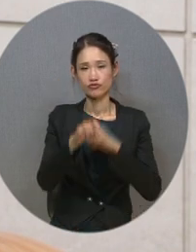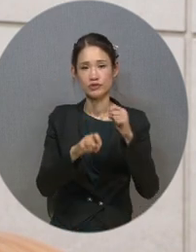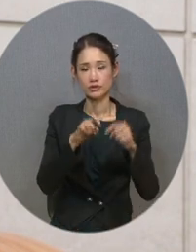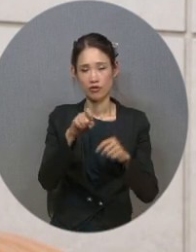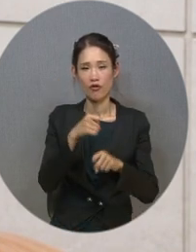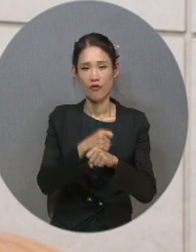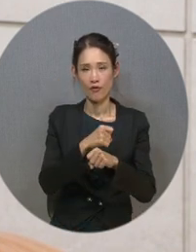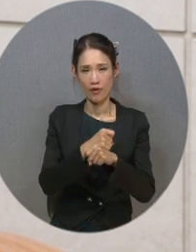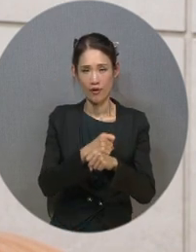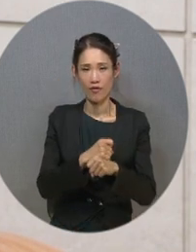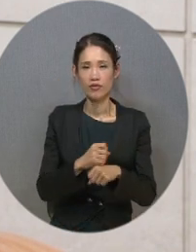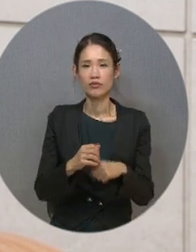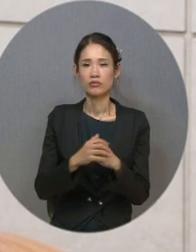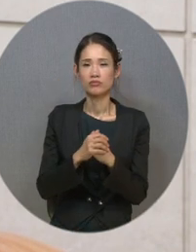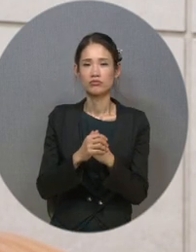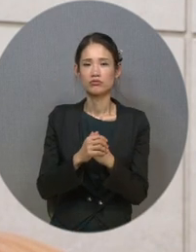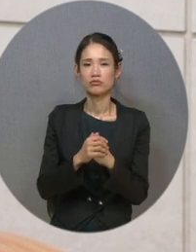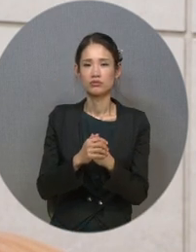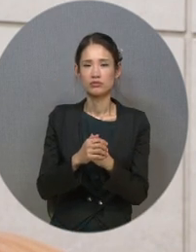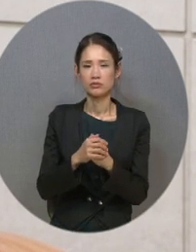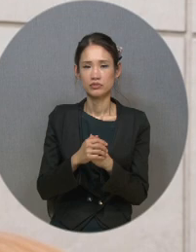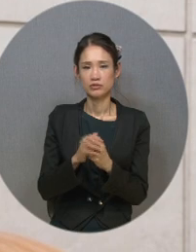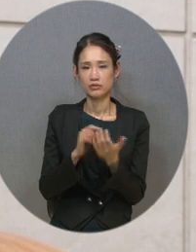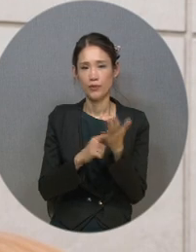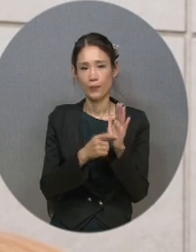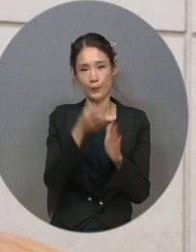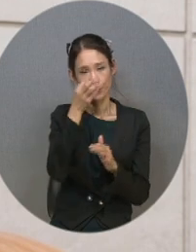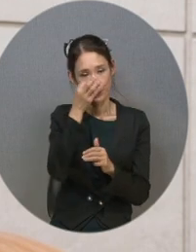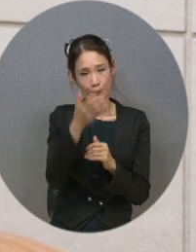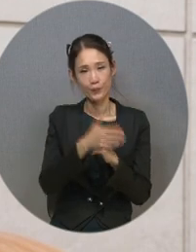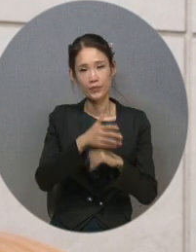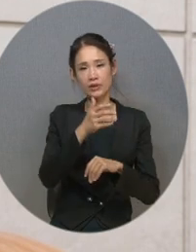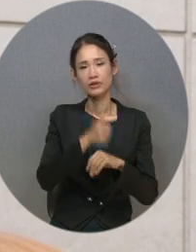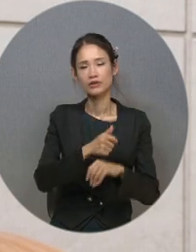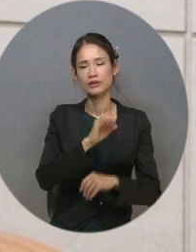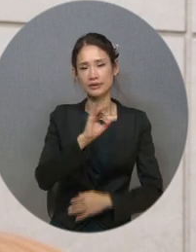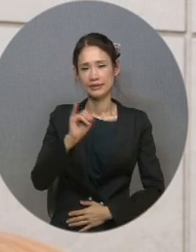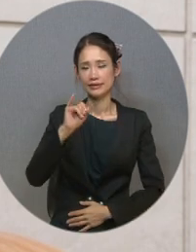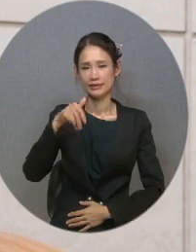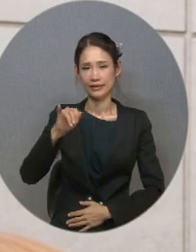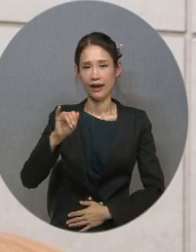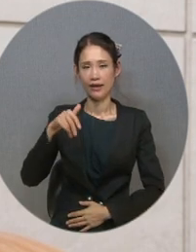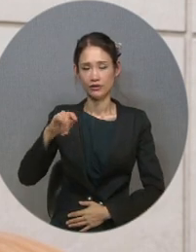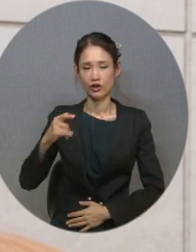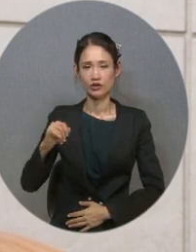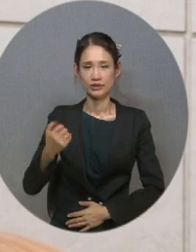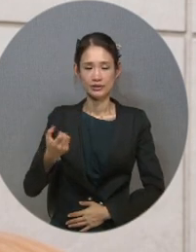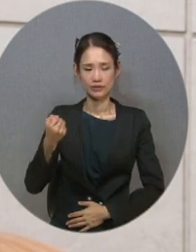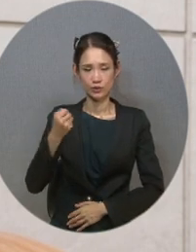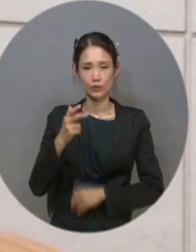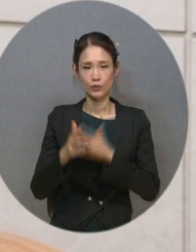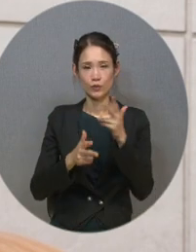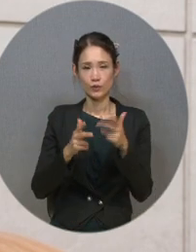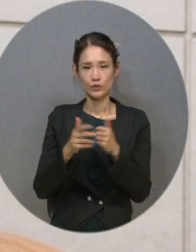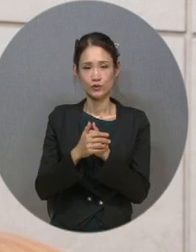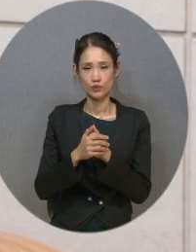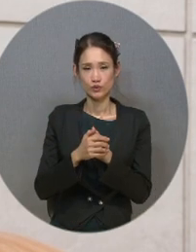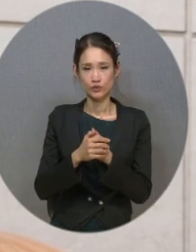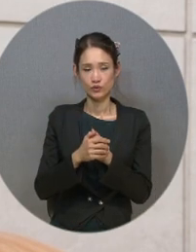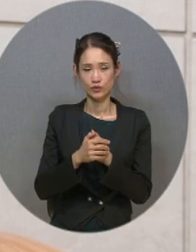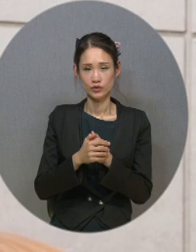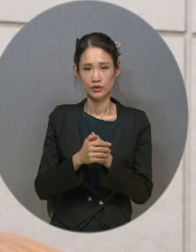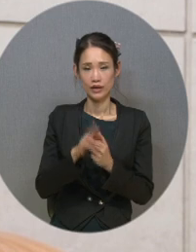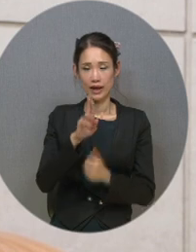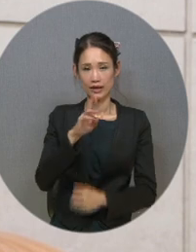앞장서 실천하겠다. 그래서 제가 내세웠던 게 결국은 2차 전지 소재 산업, 수소